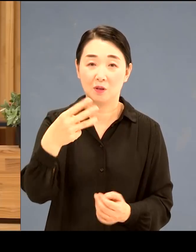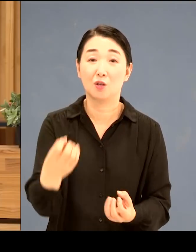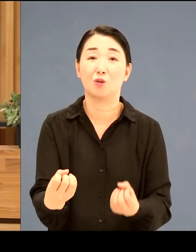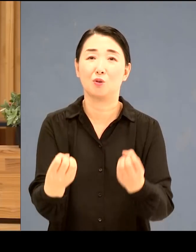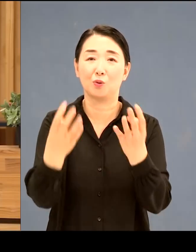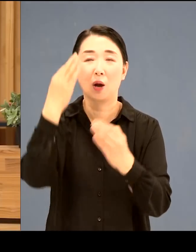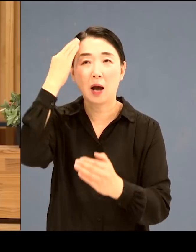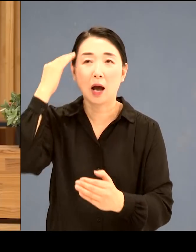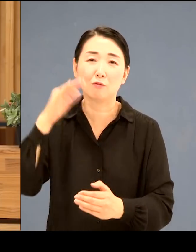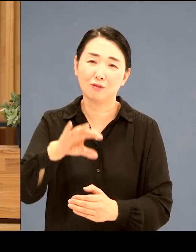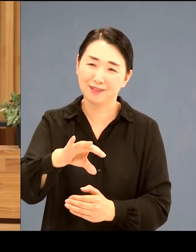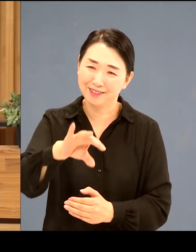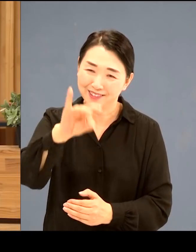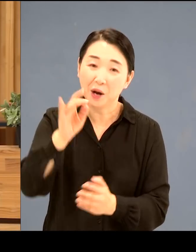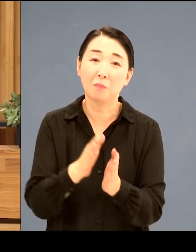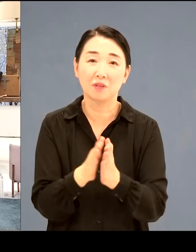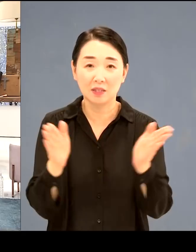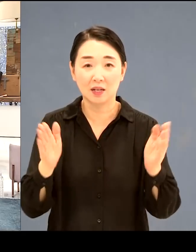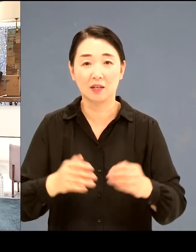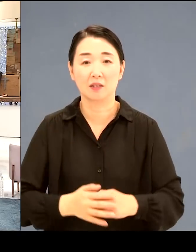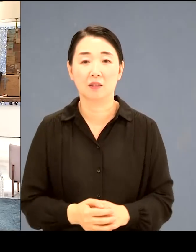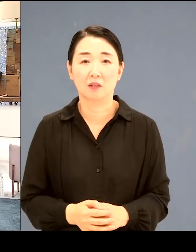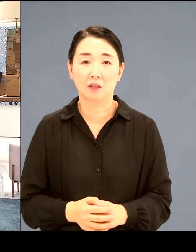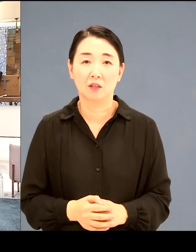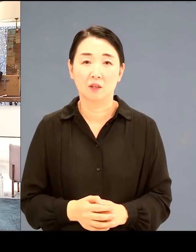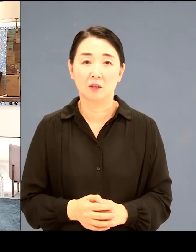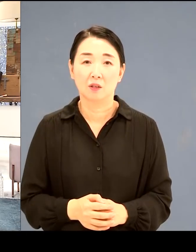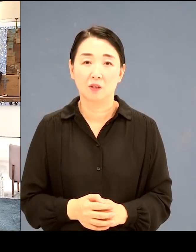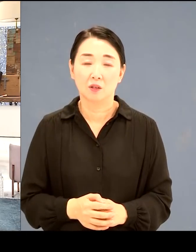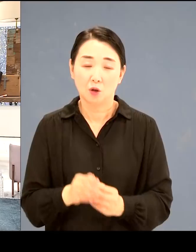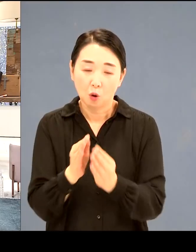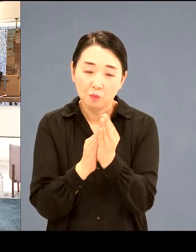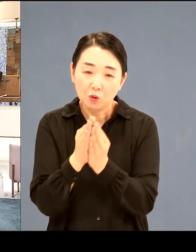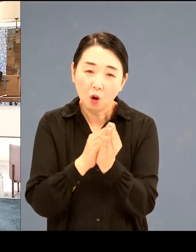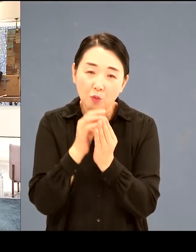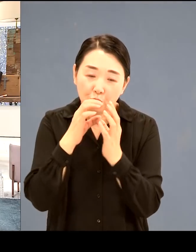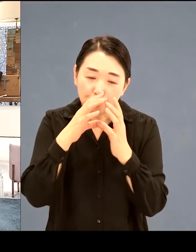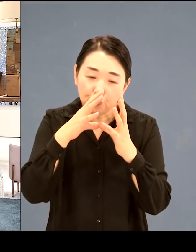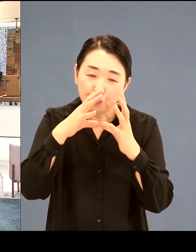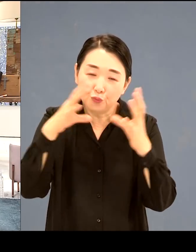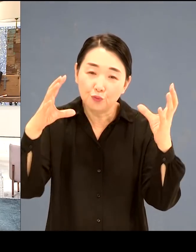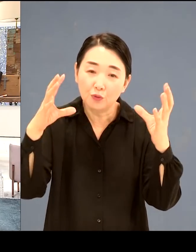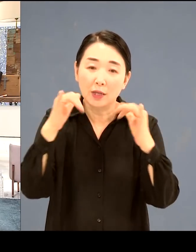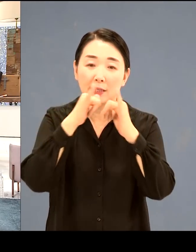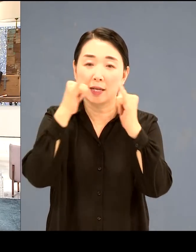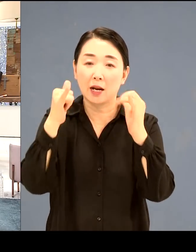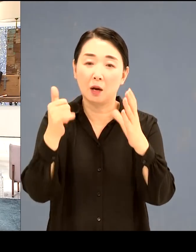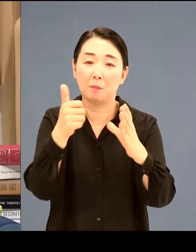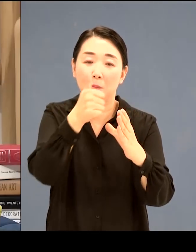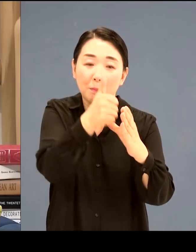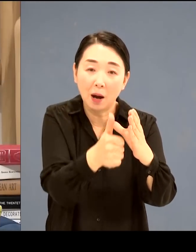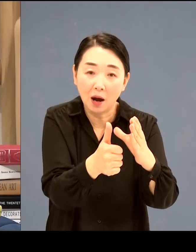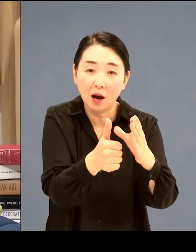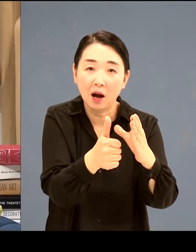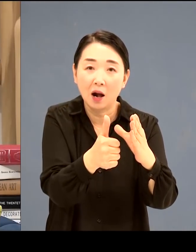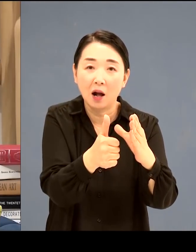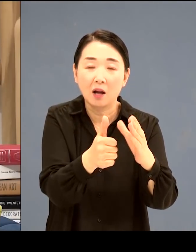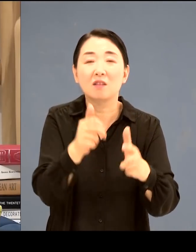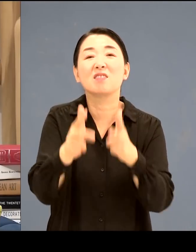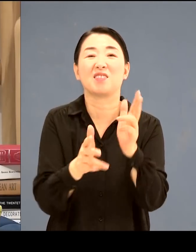들여왔었어요. 아. 펜양의 버블쇼라고 네네네. 그 비누 거품 안에 사람 이렇게 가고 맞아요. 네네네. 하는 버블쇼, 예. 그 비즈니스를